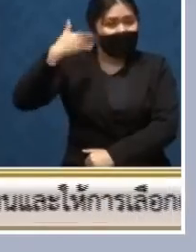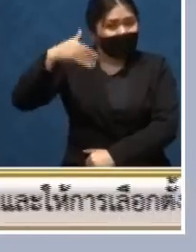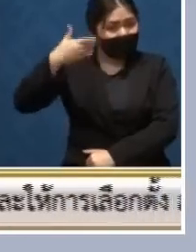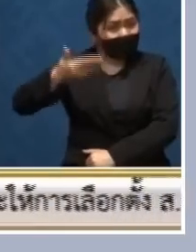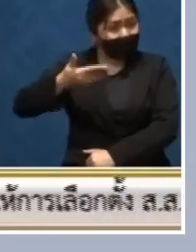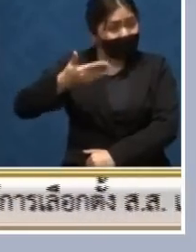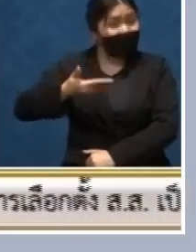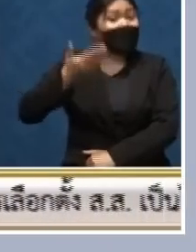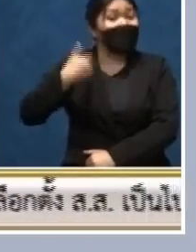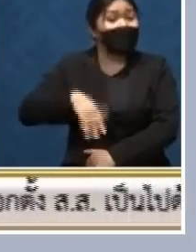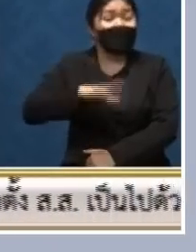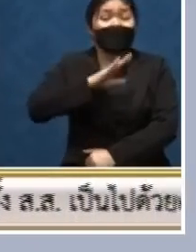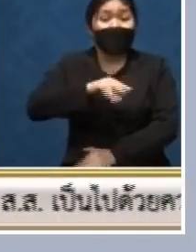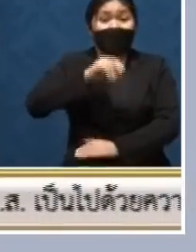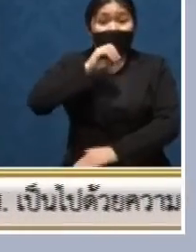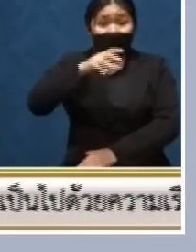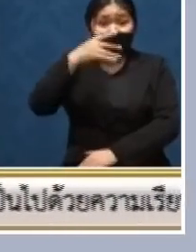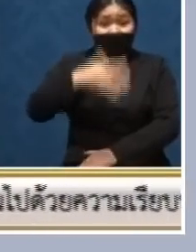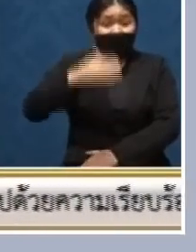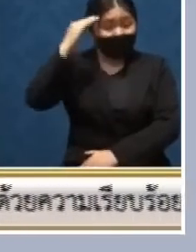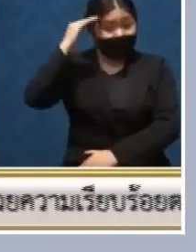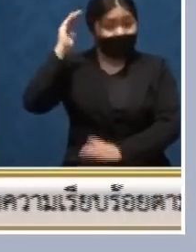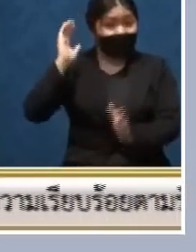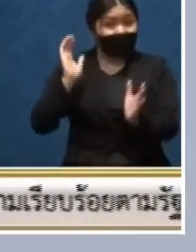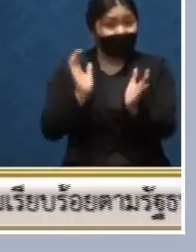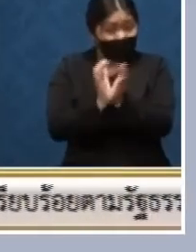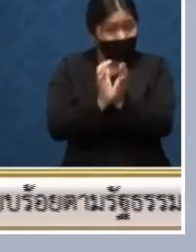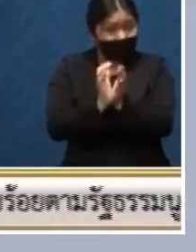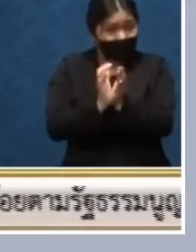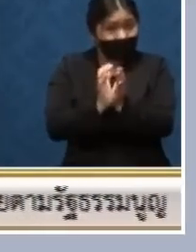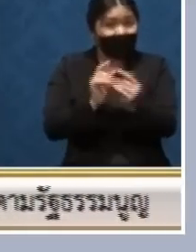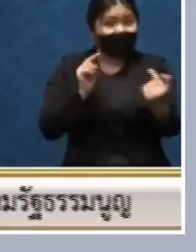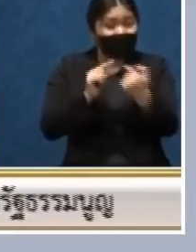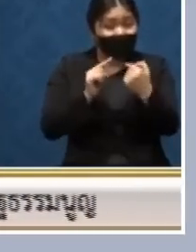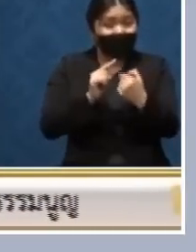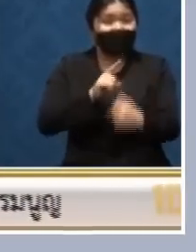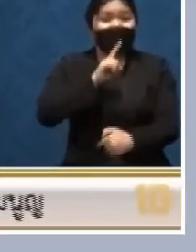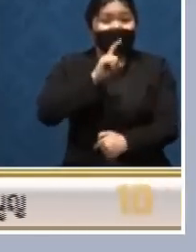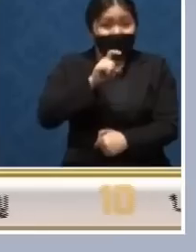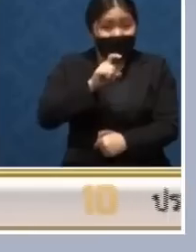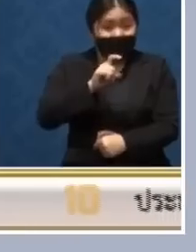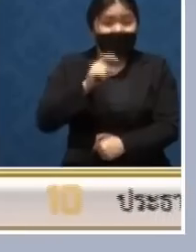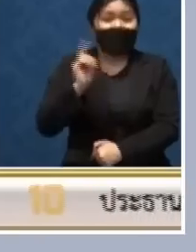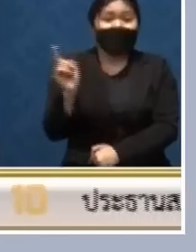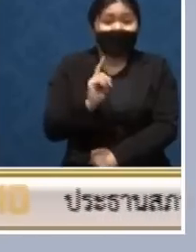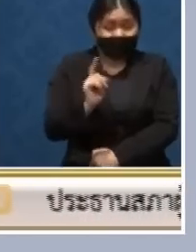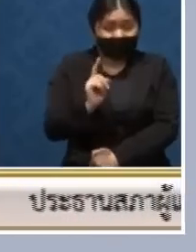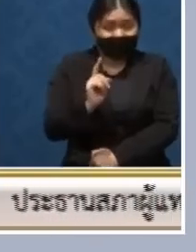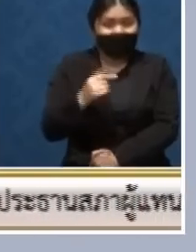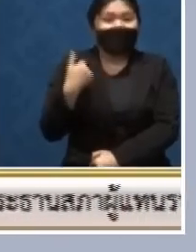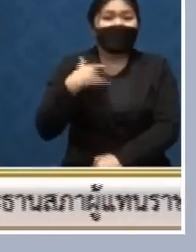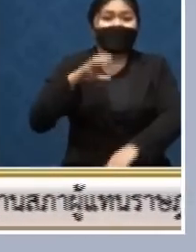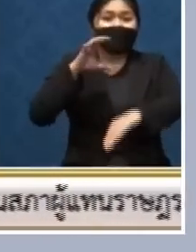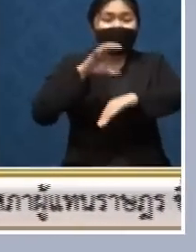คนในรัฐบาลซึ่งตนในฐานะที่เป็นบุคคลสาธารณะมีคนรู้จักเยอะใครก็สามารถมาถ่ายรูปด้วย